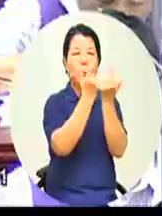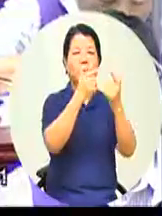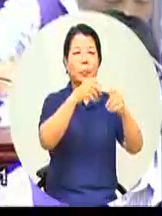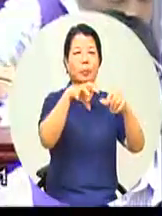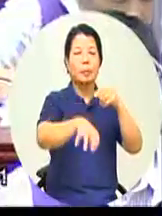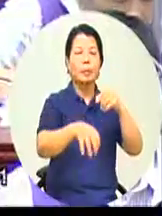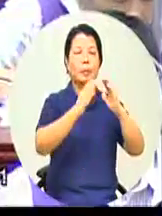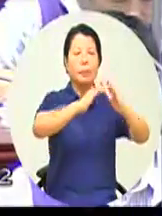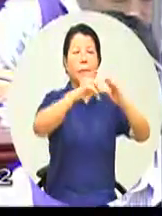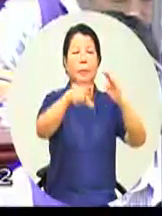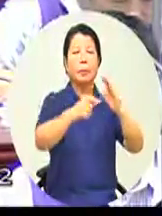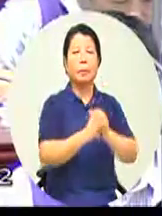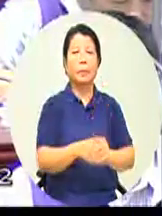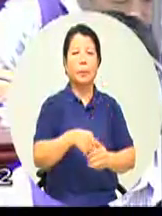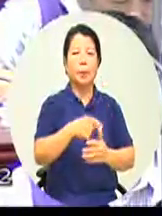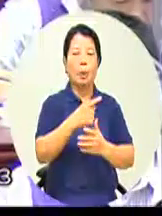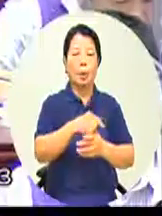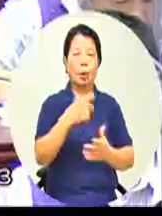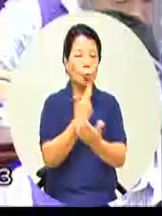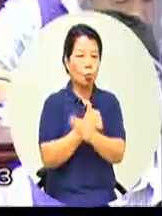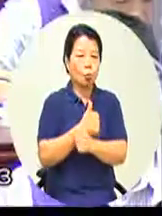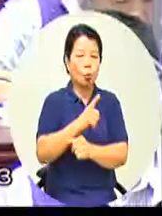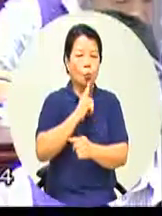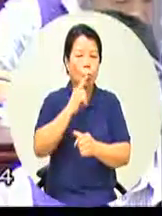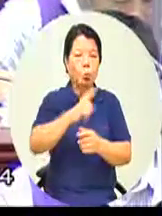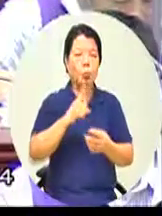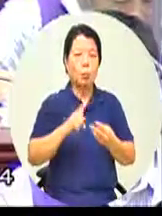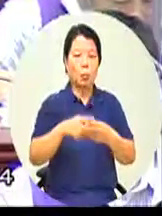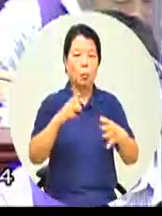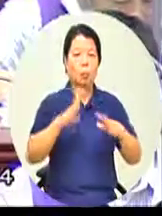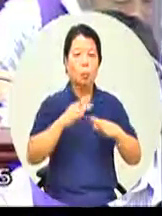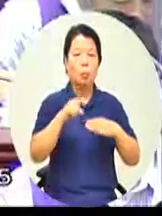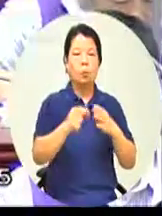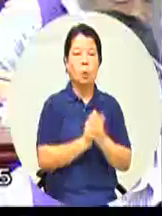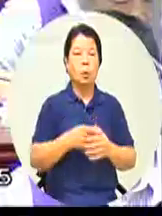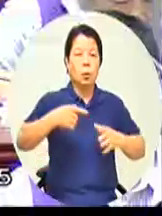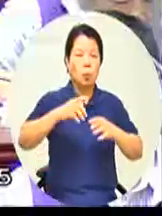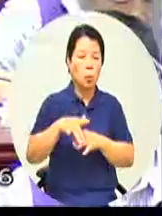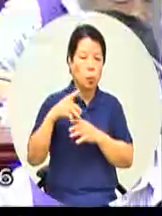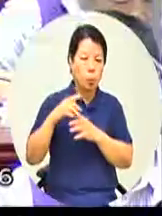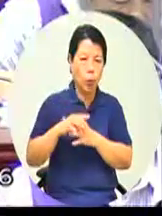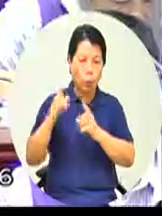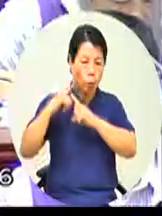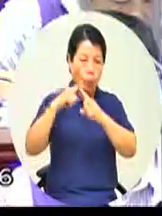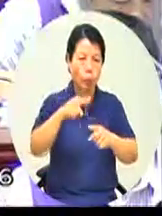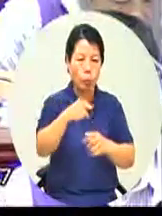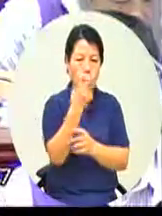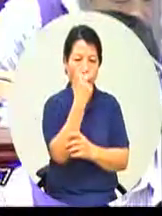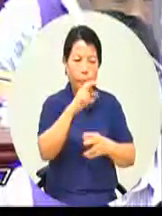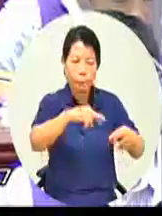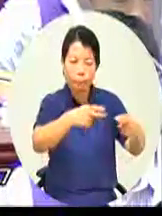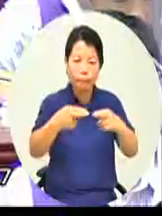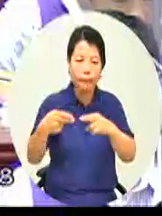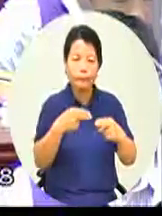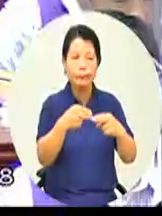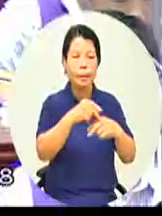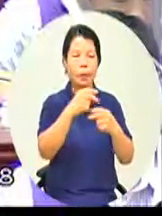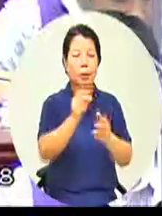局资深主管的分享，那我们也到台北市政府的人事处去了解他们在改制过程中相关作业。